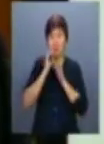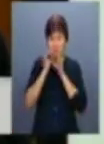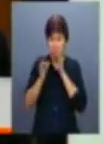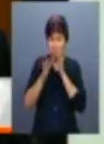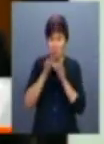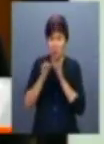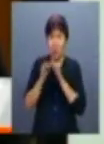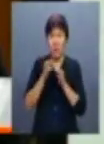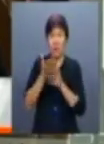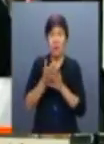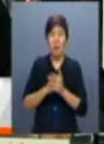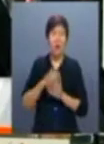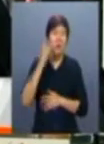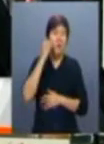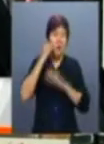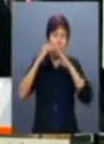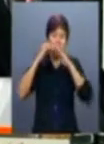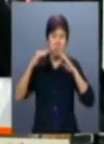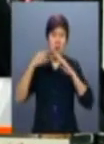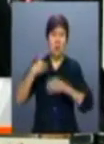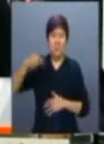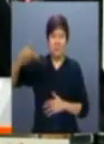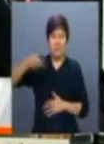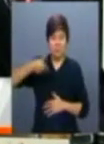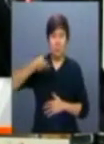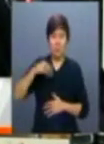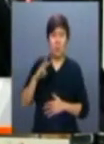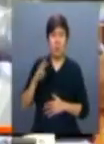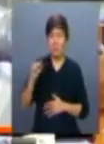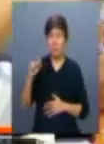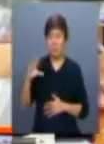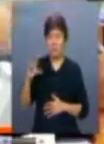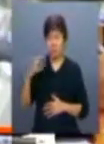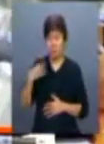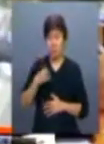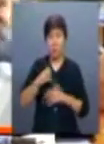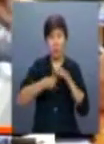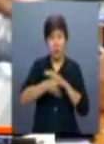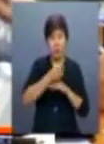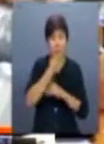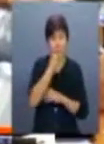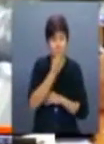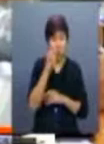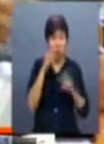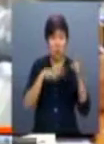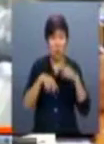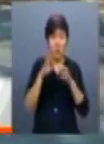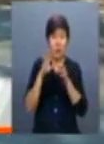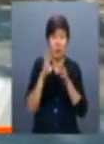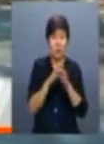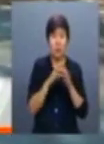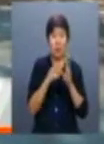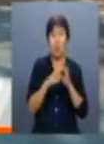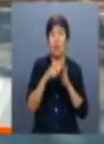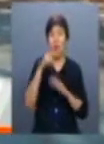กรณีที่การเคหะแห่งชาติติดต่อให้วสธเข้าไปตรวจสอบสภาพอาคารและศึกษาวิเคราะห์โครงการฟื้นฟูแฟลตการเคหะแห่งชาติ